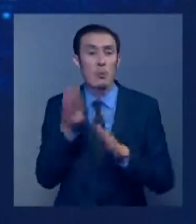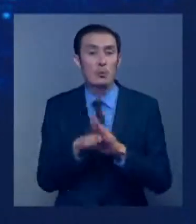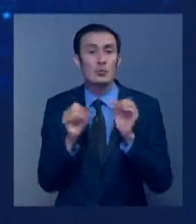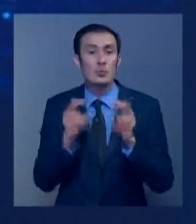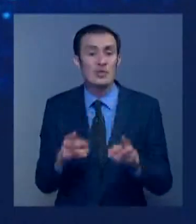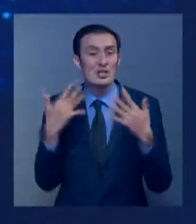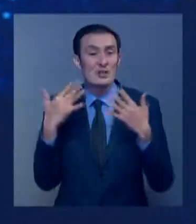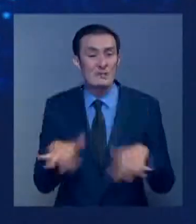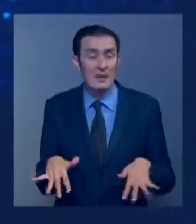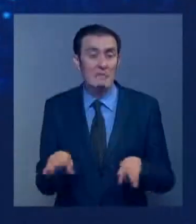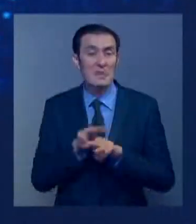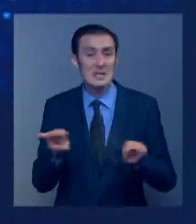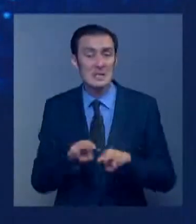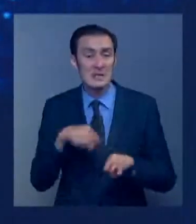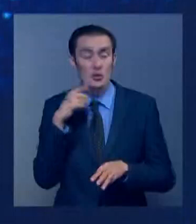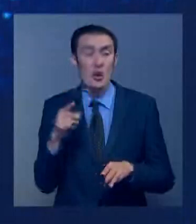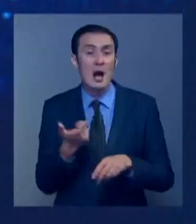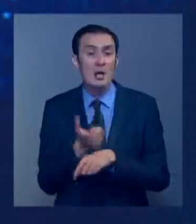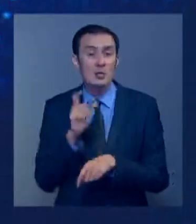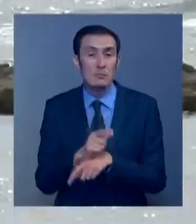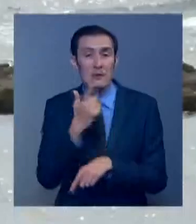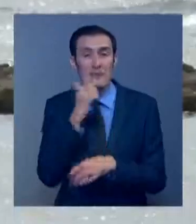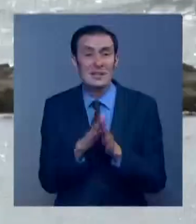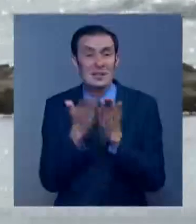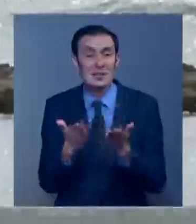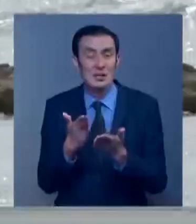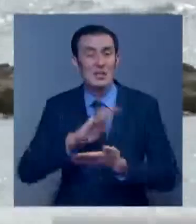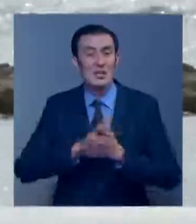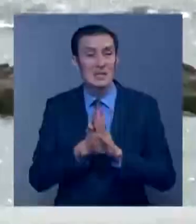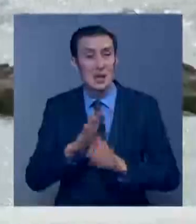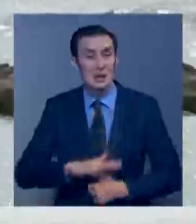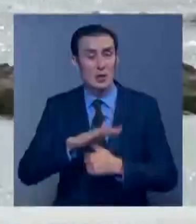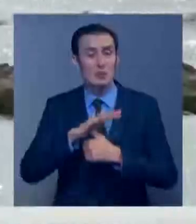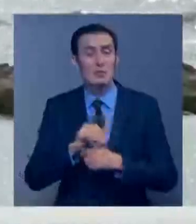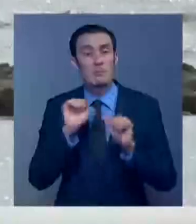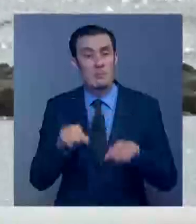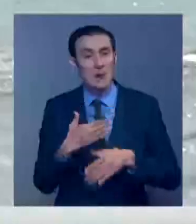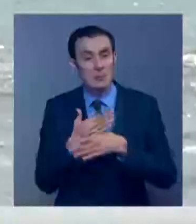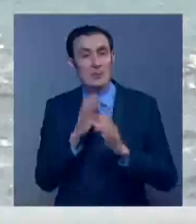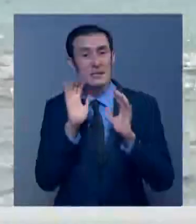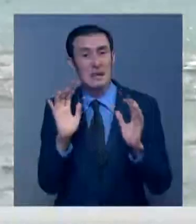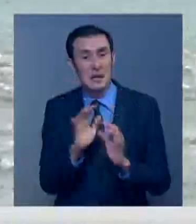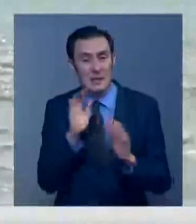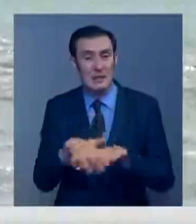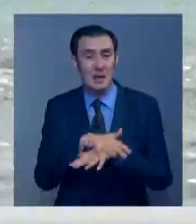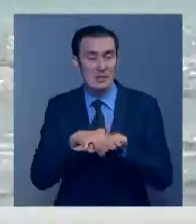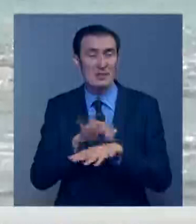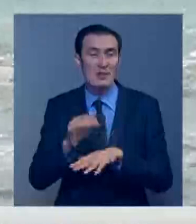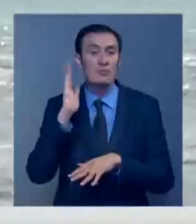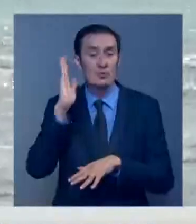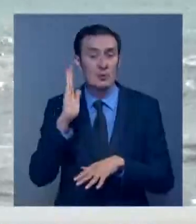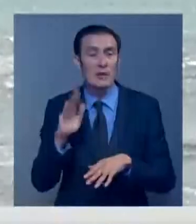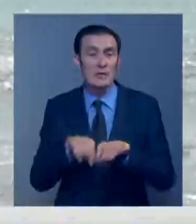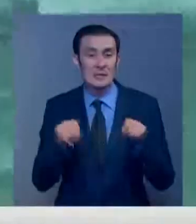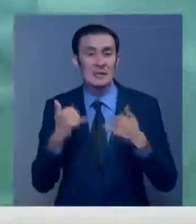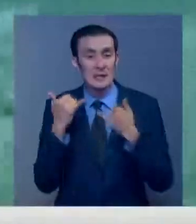угрозой исчезновения. В ведомстве отмечают, что особый краснокнижный статус тюленя поможет сохранить его популяцию, а также в будущем